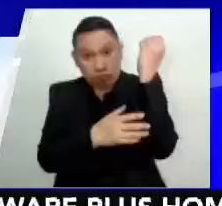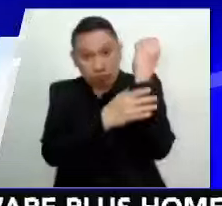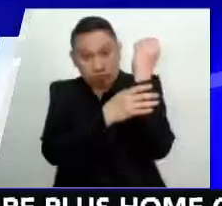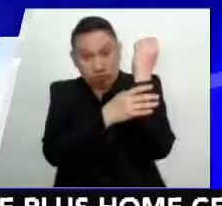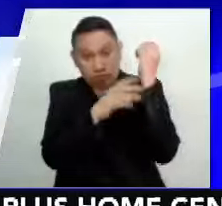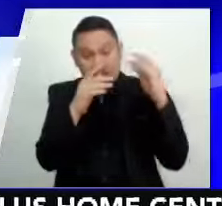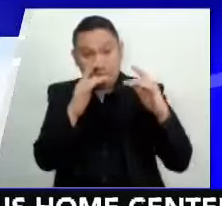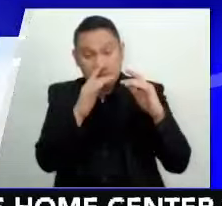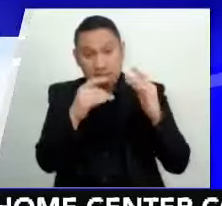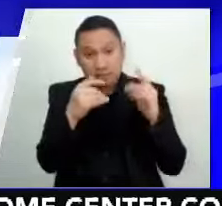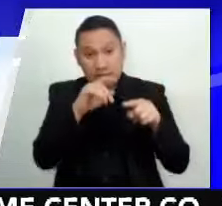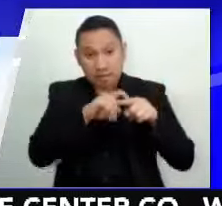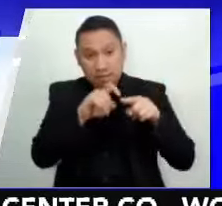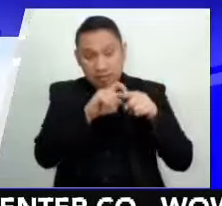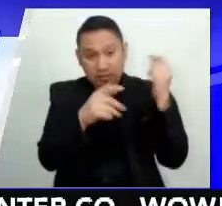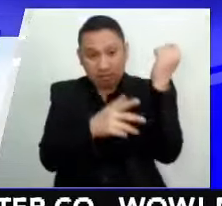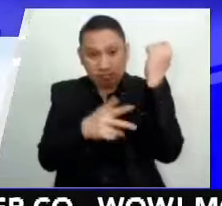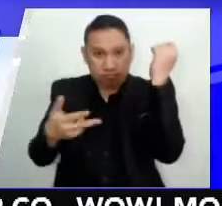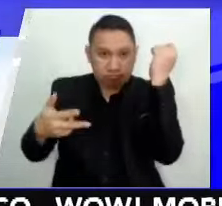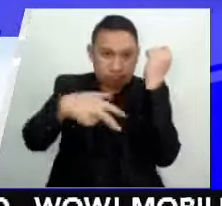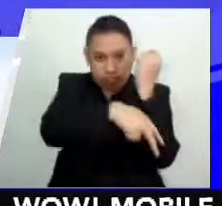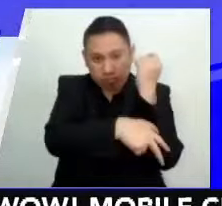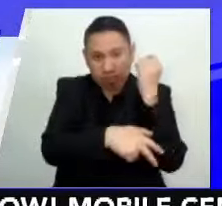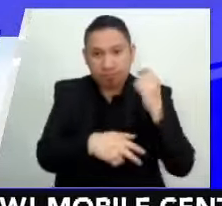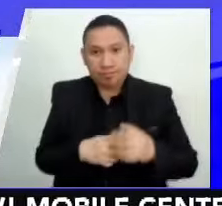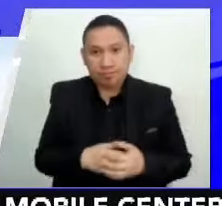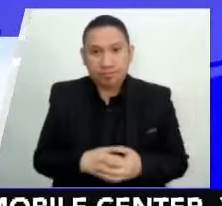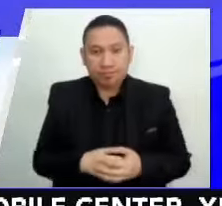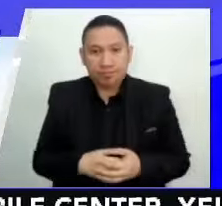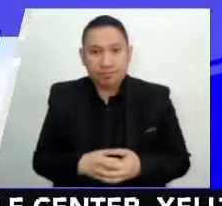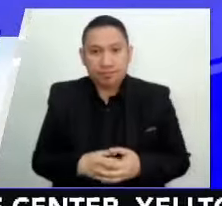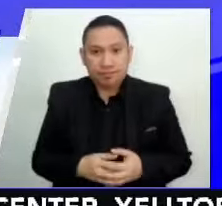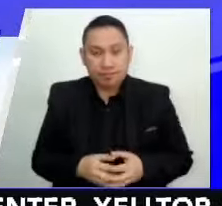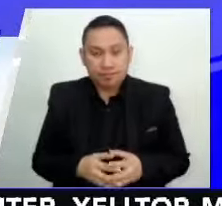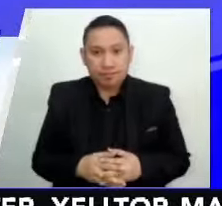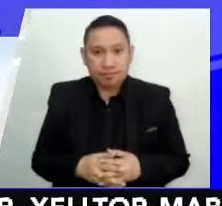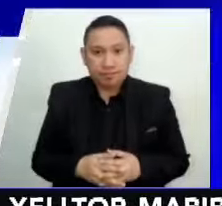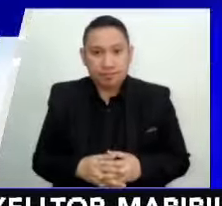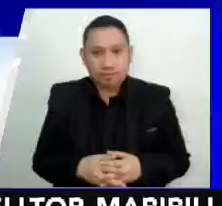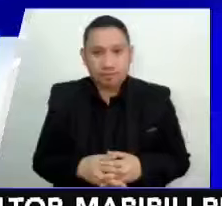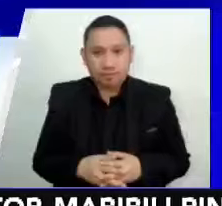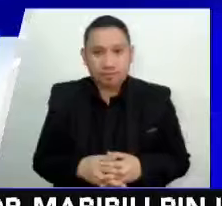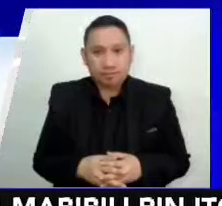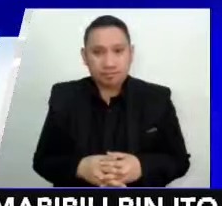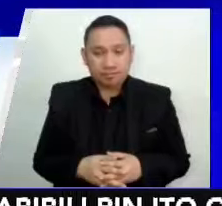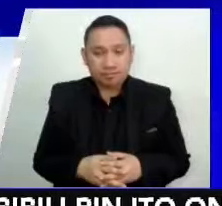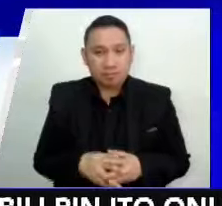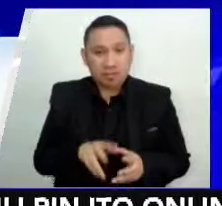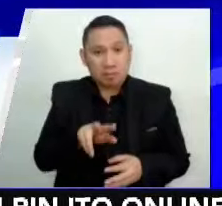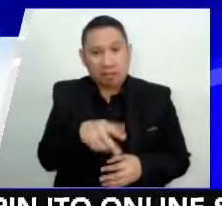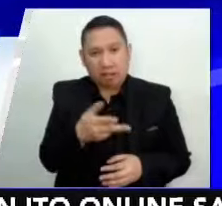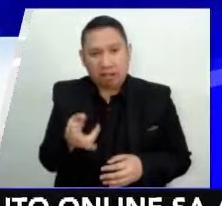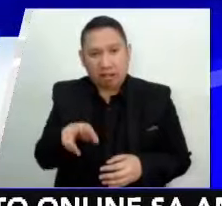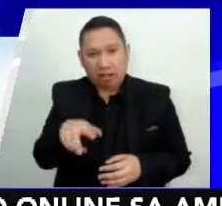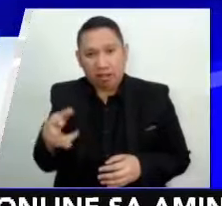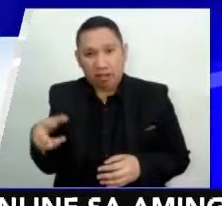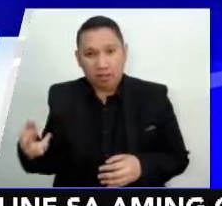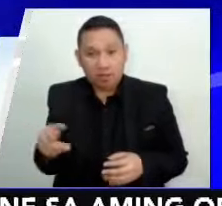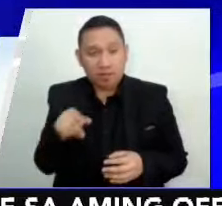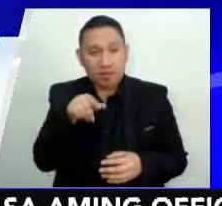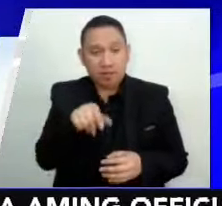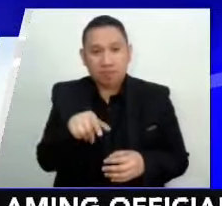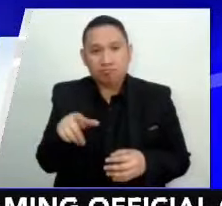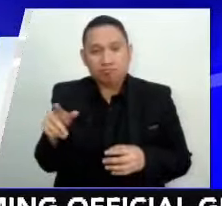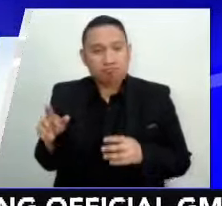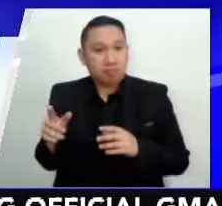na nagpaikot-ikot ang tricycle sa isang tuyong palayan sa gilid ng kalsada. Sinakluluhan naman ang driver ng ilang motoristang